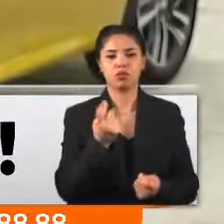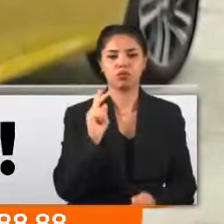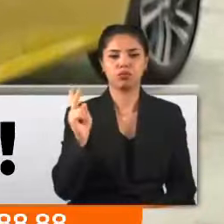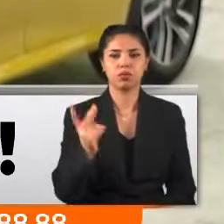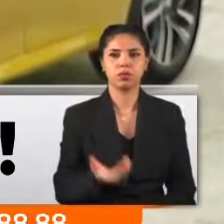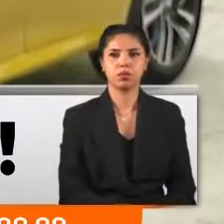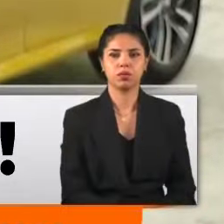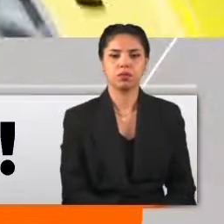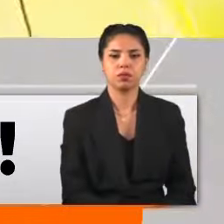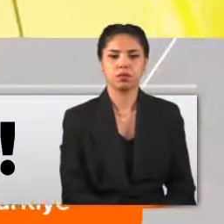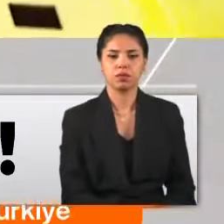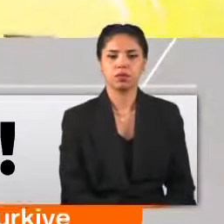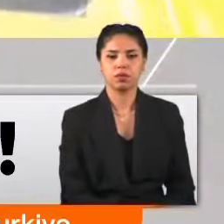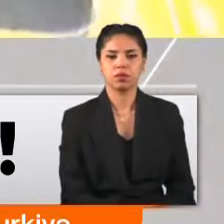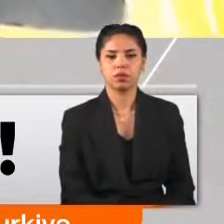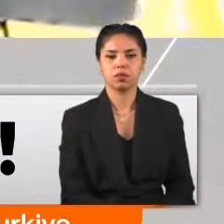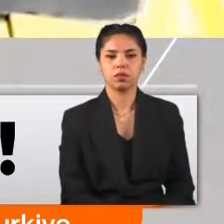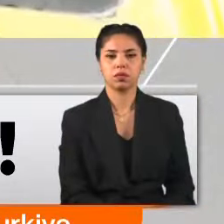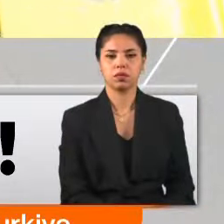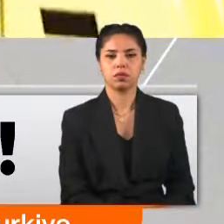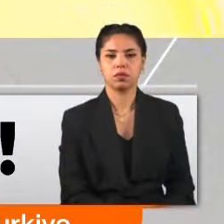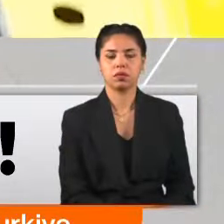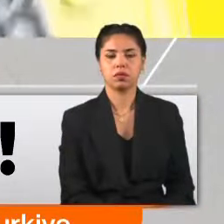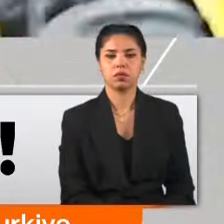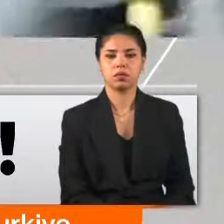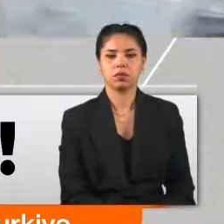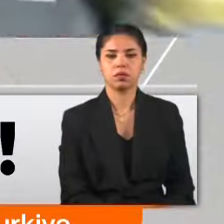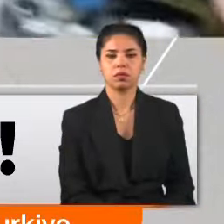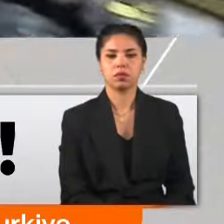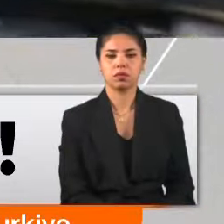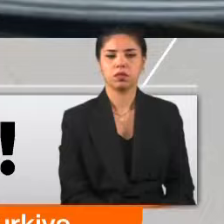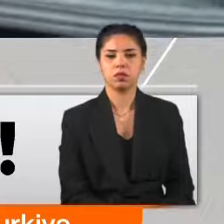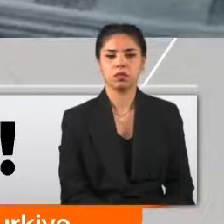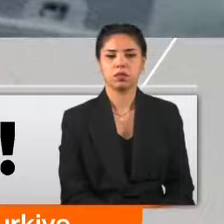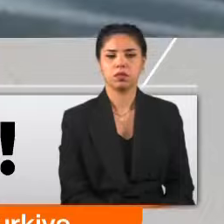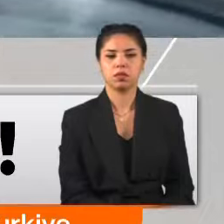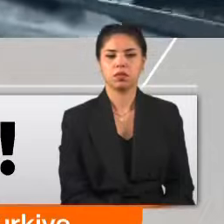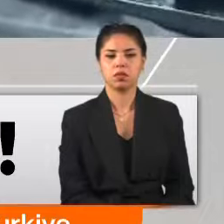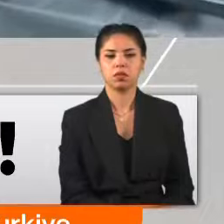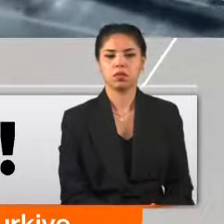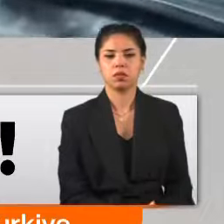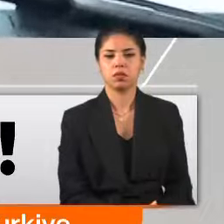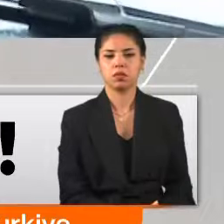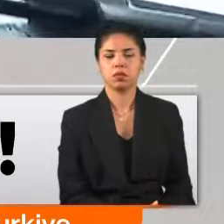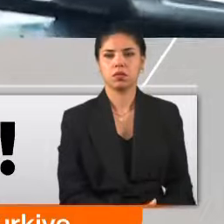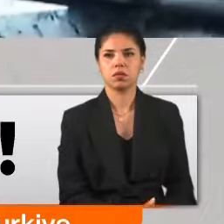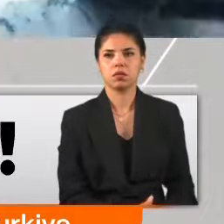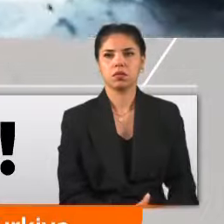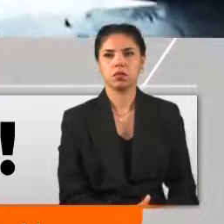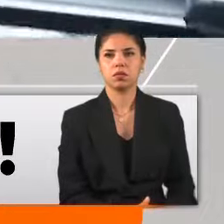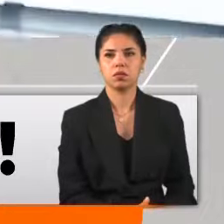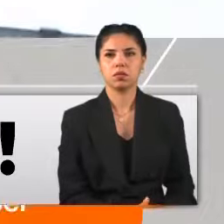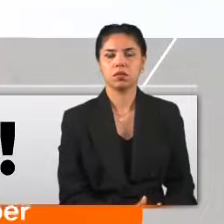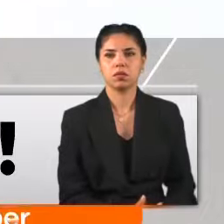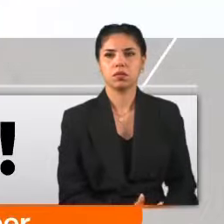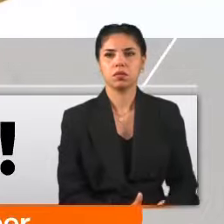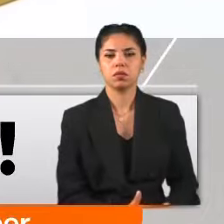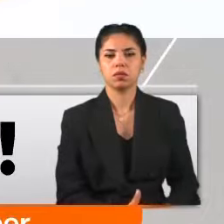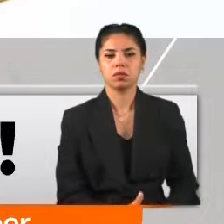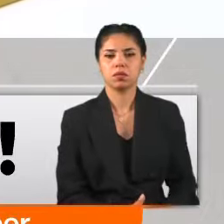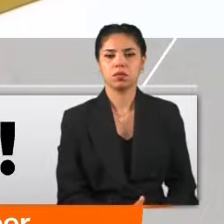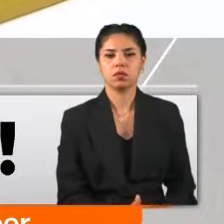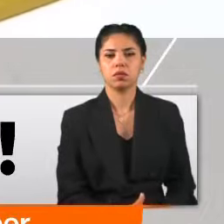parça işiyle uğraşıyorum. Aracı alırken arkadaşım yanımdaydı, o da ekspertize sokalım dedi ama biz sıfır araç aldığımız düşüncesiyle hiçbir şekilde